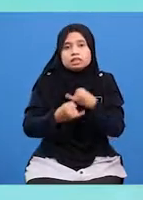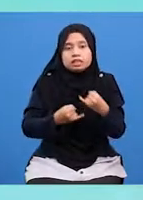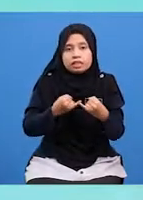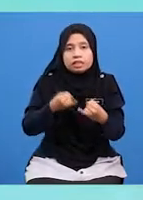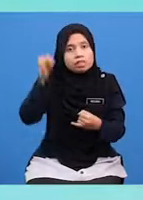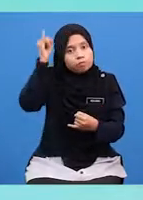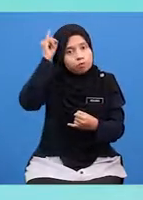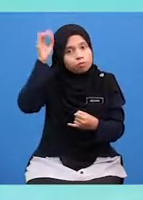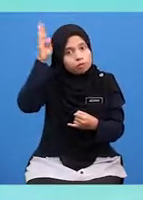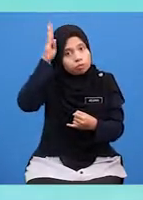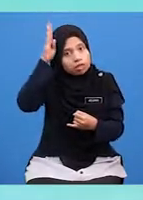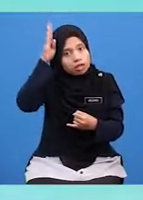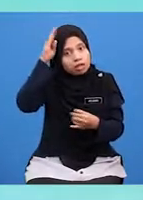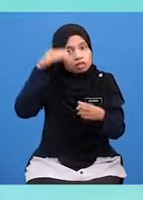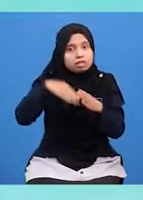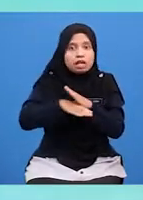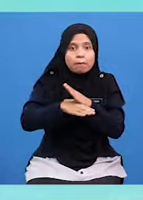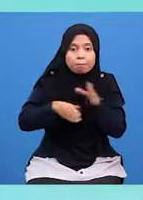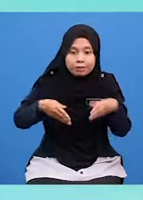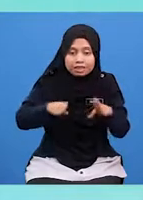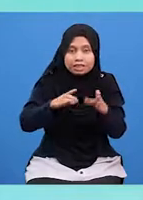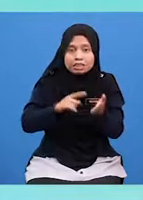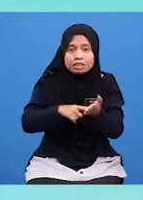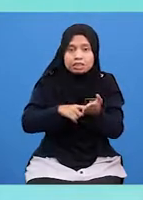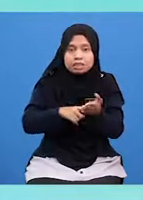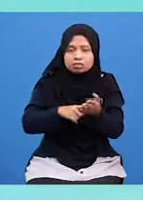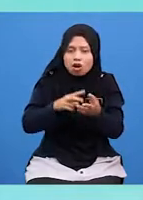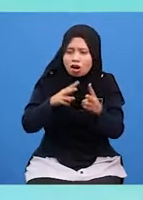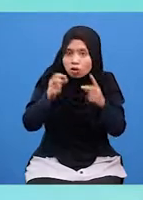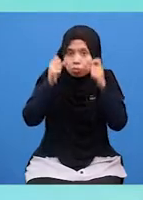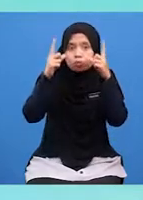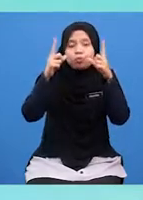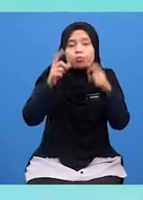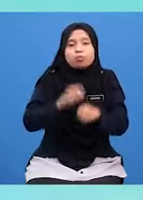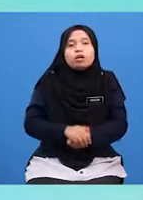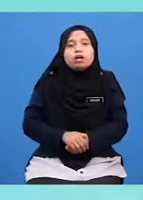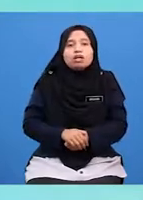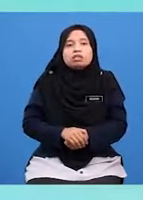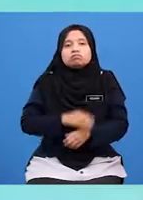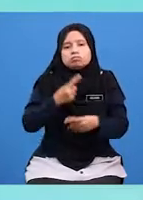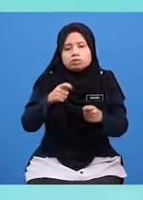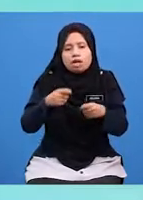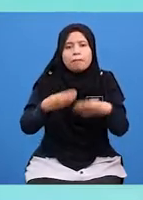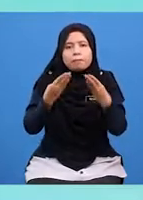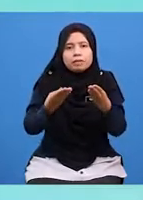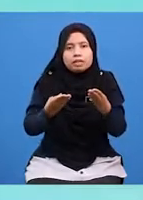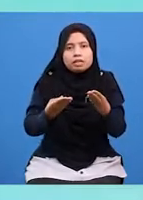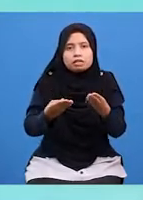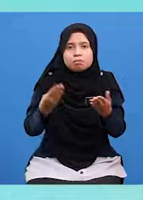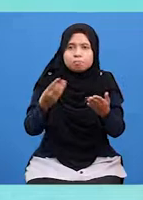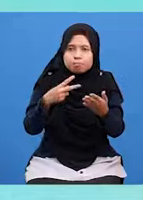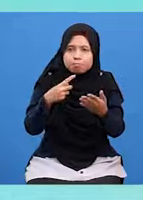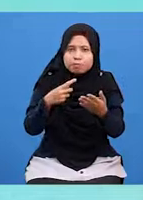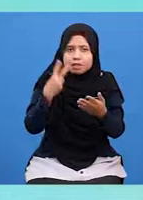Kejayaan Ibnu Battuta dalam ekspedisi pelayaran amat mengagumkan. Beliau telah memberi nafas baru